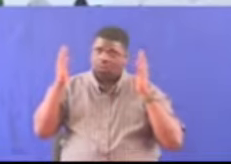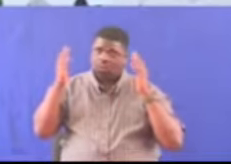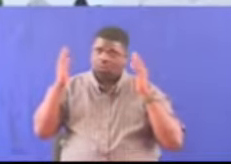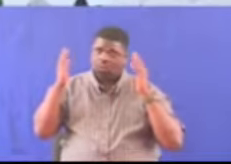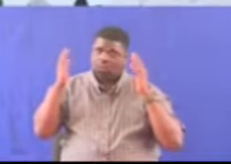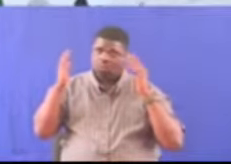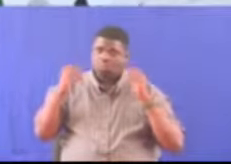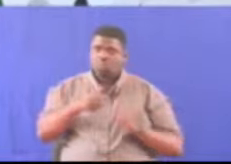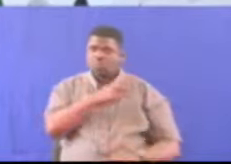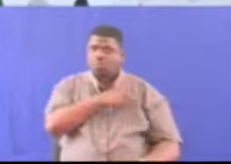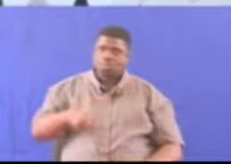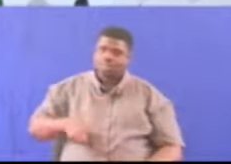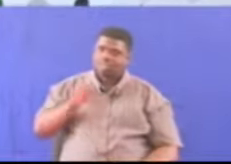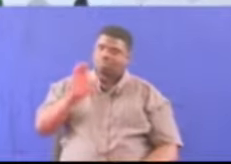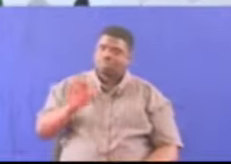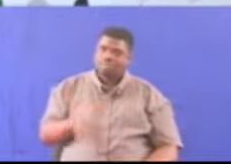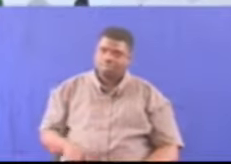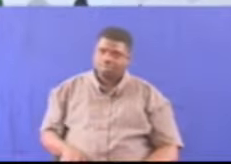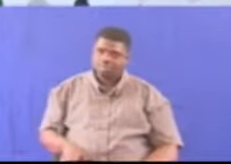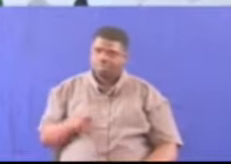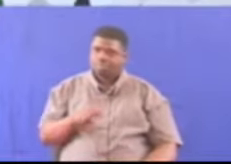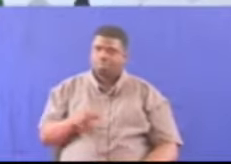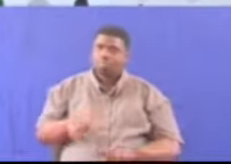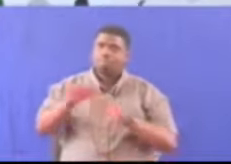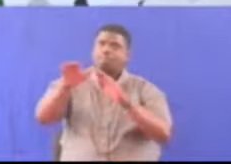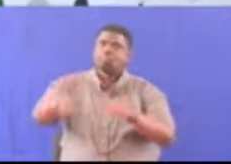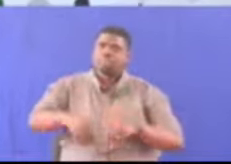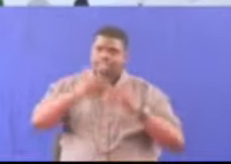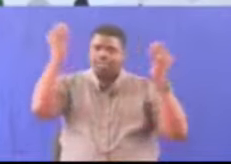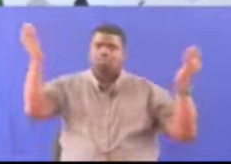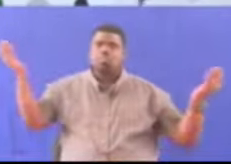uraisi wako wa mabunge ya dunia.